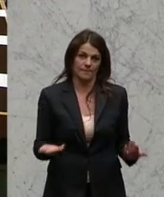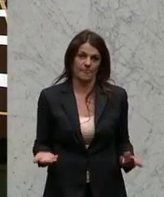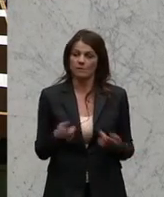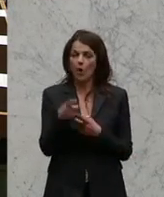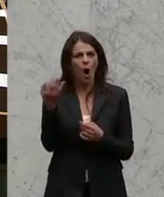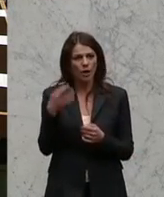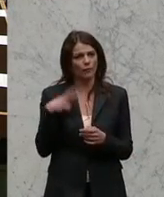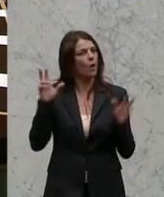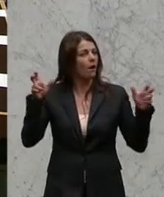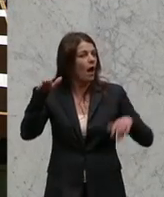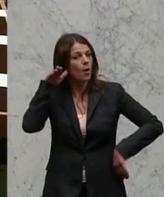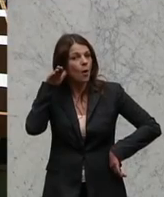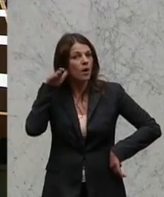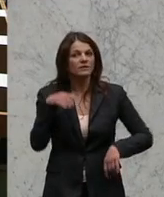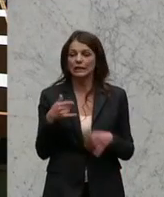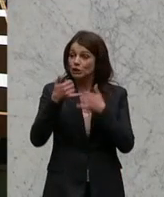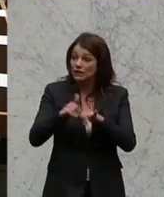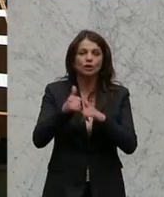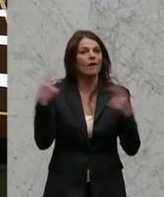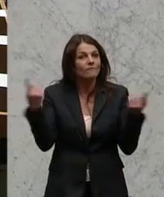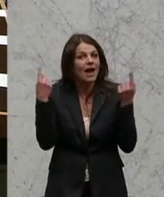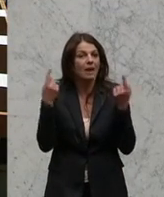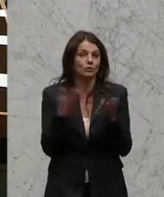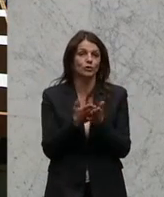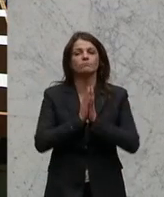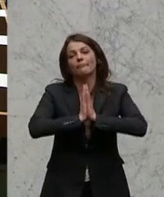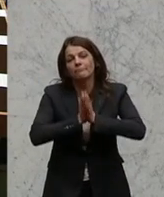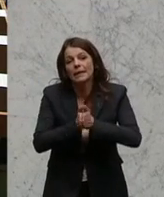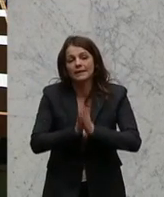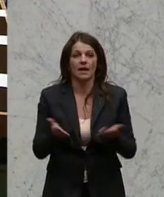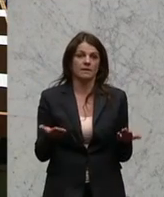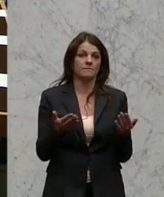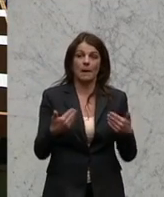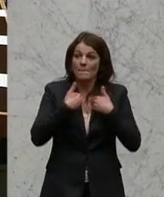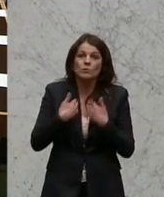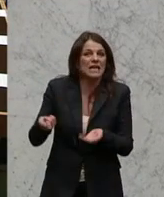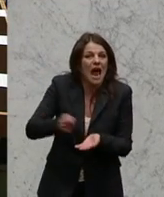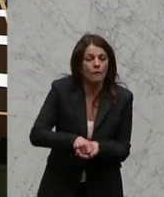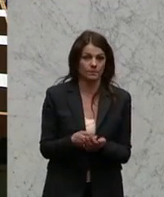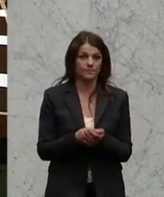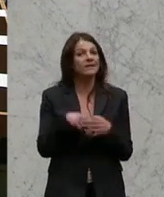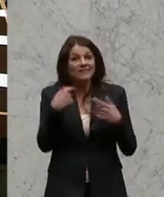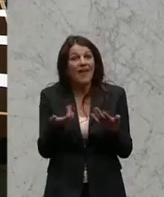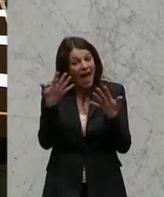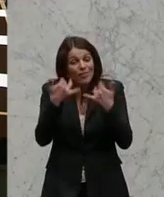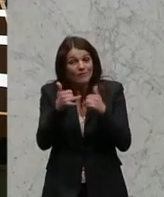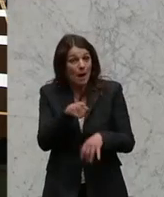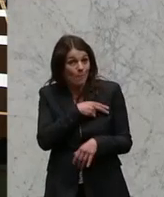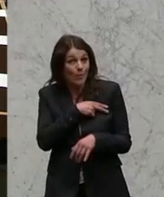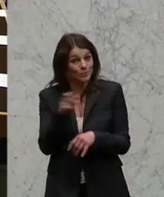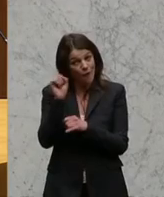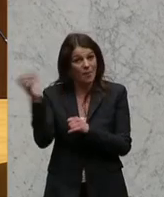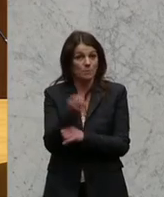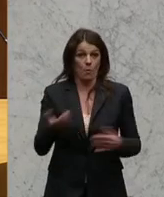der Früh Radio gehört haben, werben die Tischler jetzt schon. Bitte jetzt bei uns kaufen, dann kann man den Handwerkerbonus in Anspruch